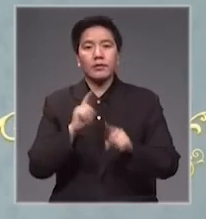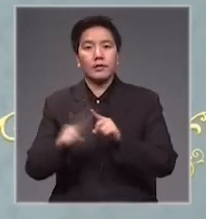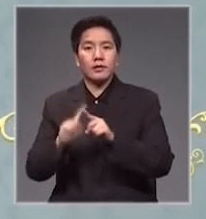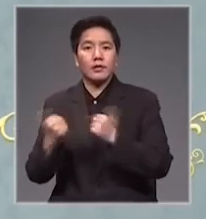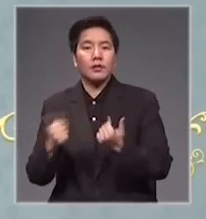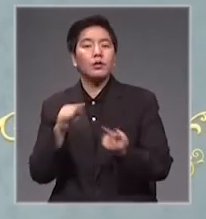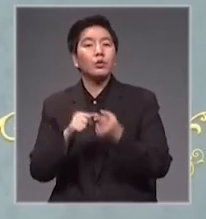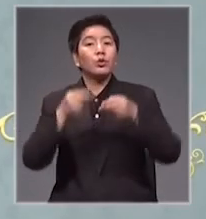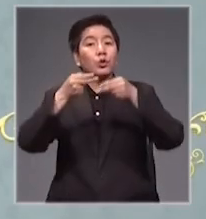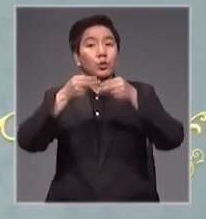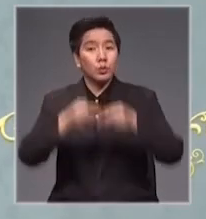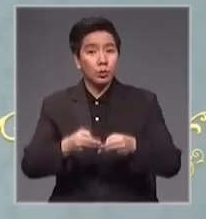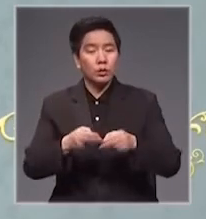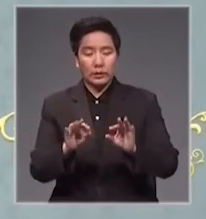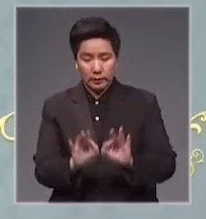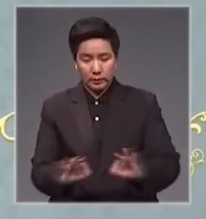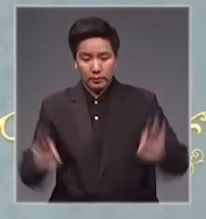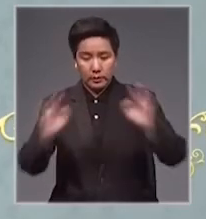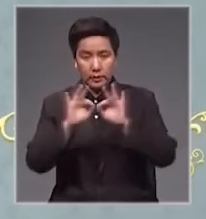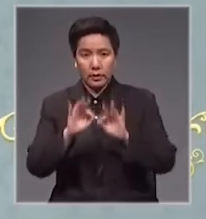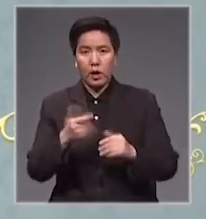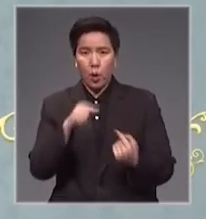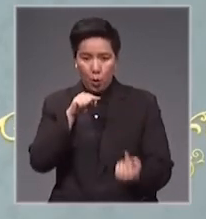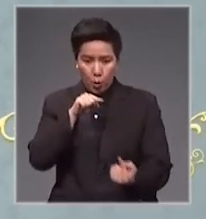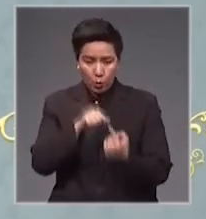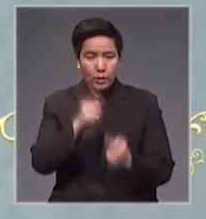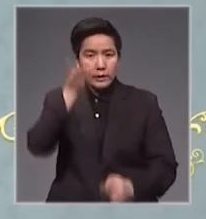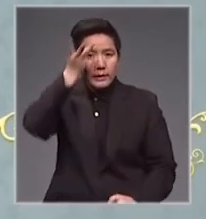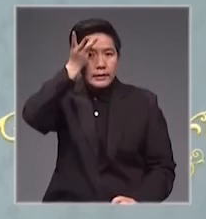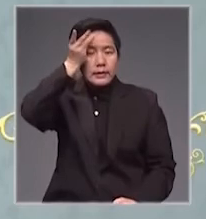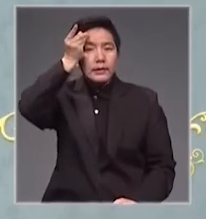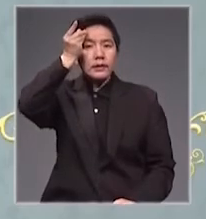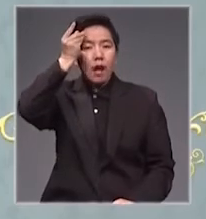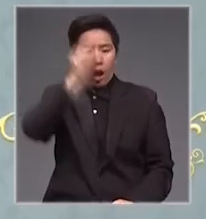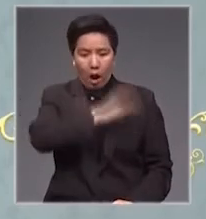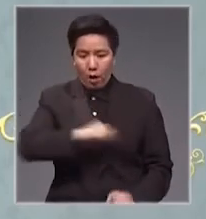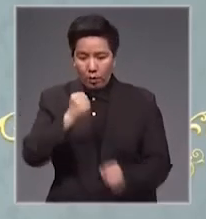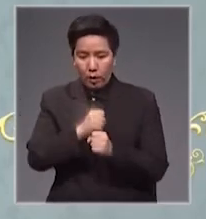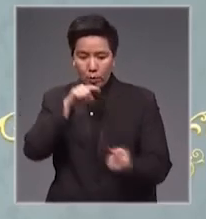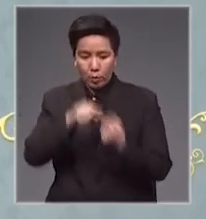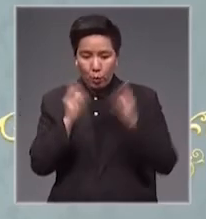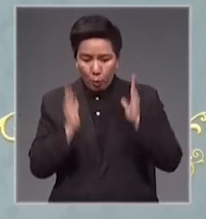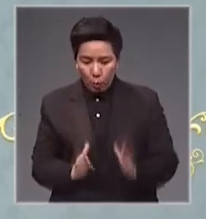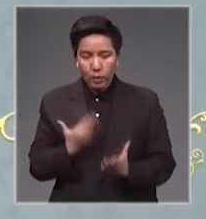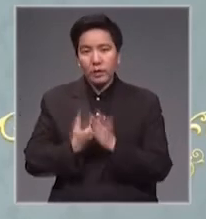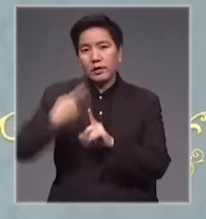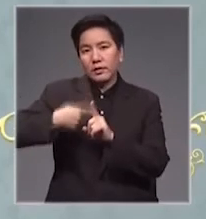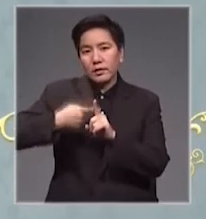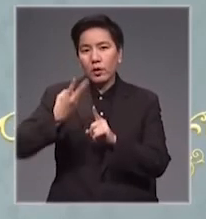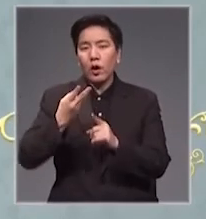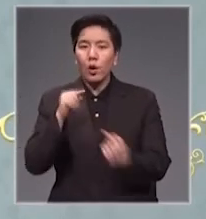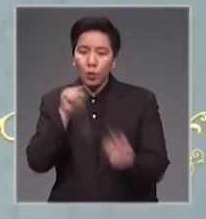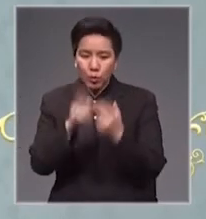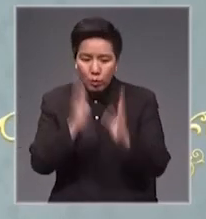สิ่งที่จำเป็นก็คือเหมาะสมกับคิดมาเพื่อให้ใช้ได้กับประชาชนผู้มีรายได้น้อยเกษตรกรรมและตลอดจนงานด้าน